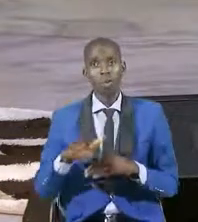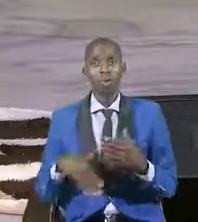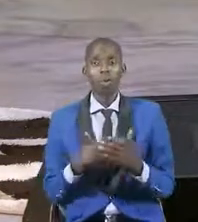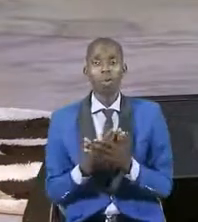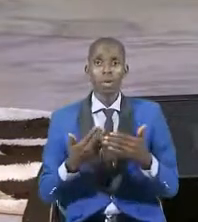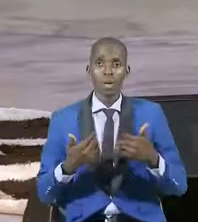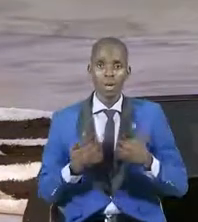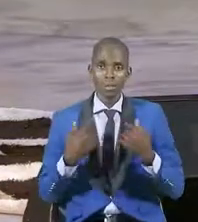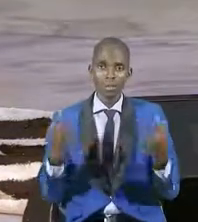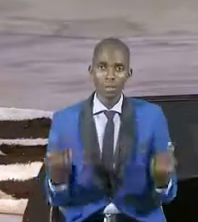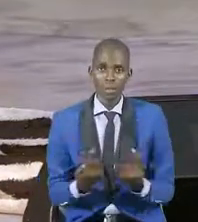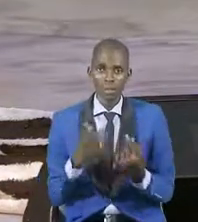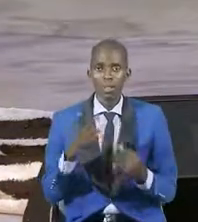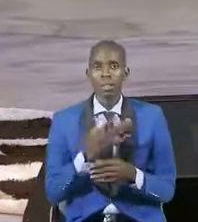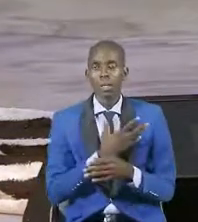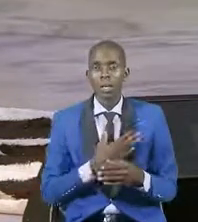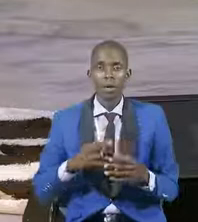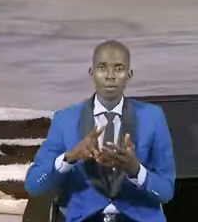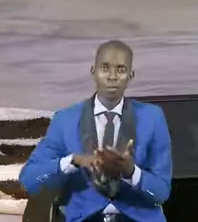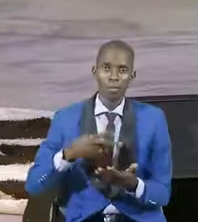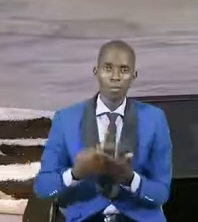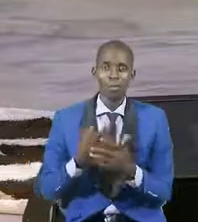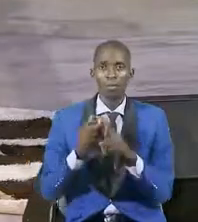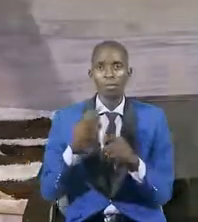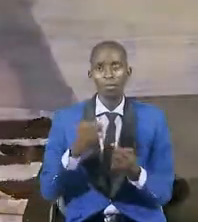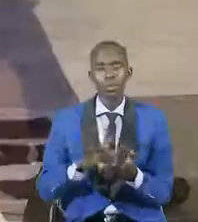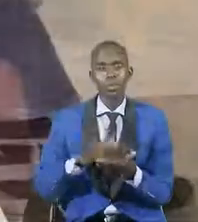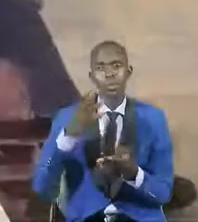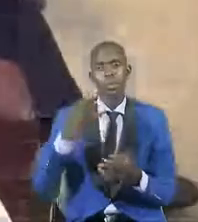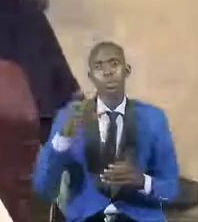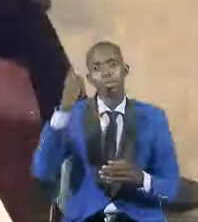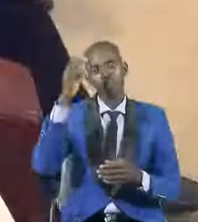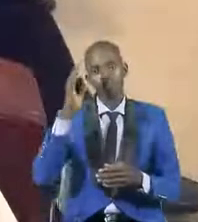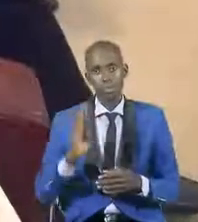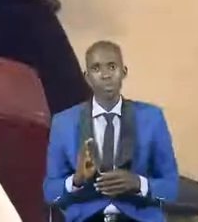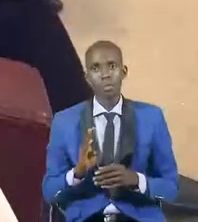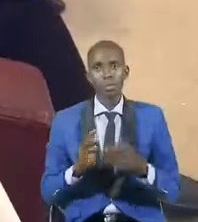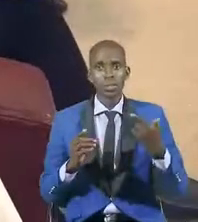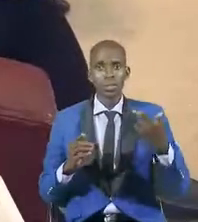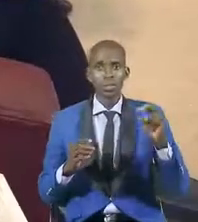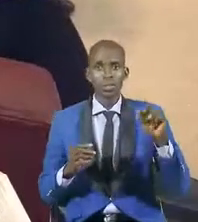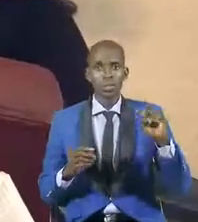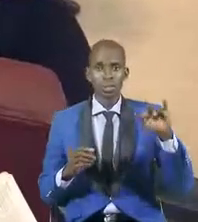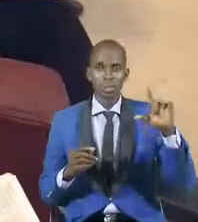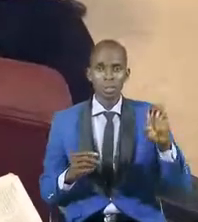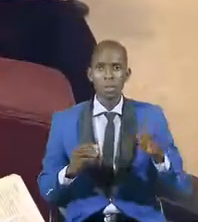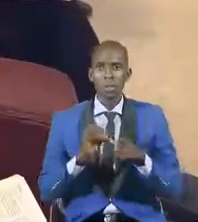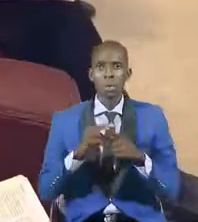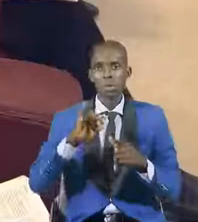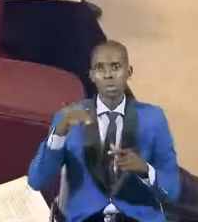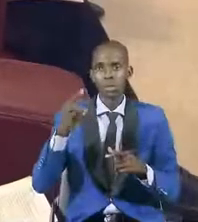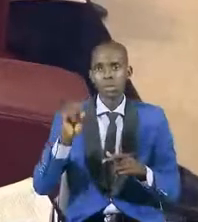car tous ont péché et sont privés de la gloire de Dieu. Juifs